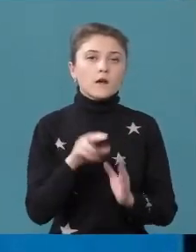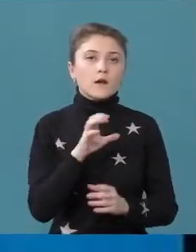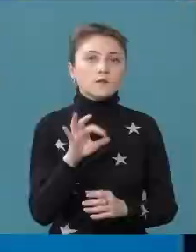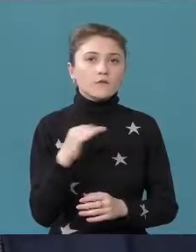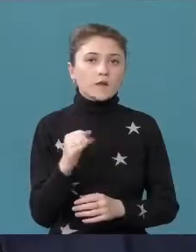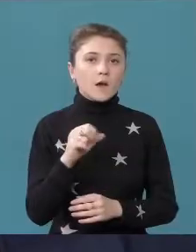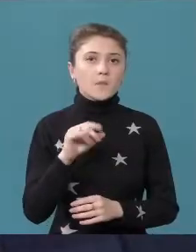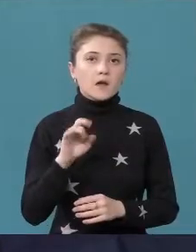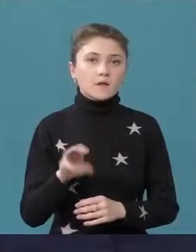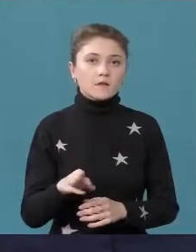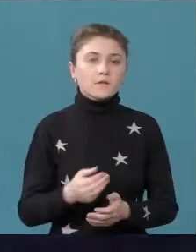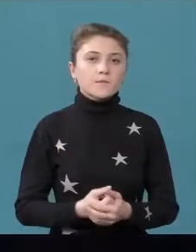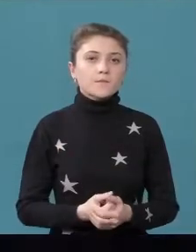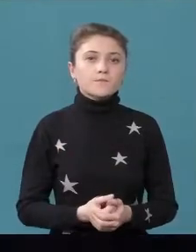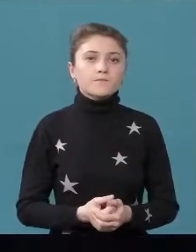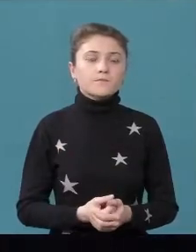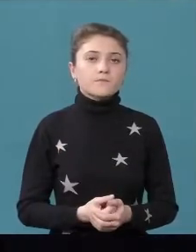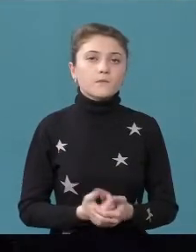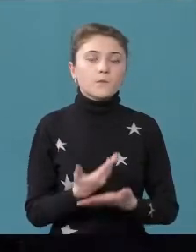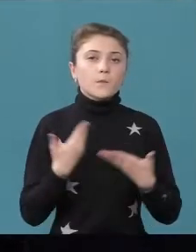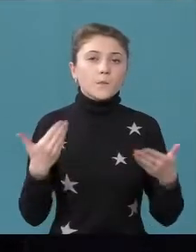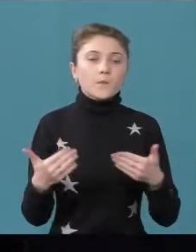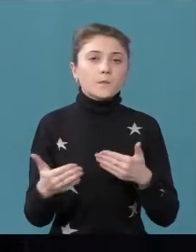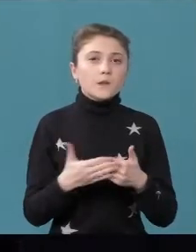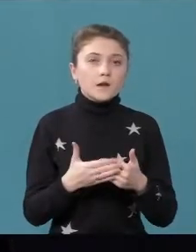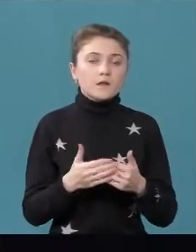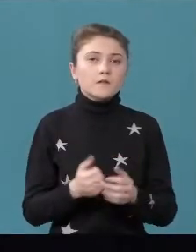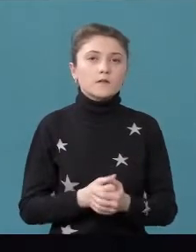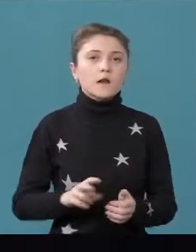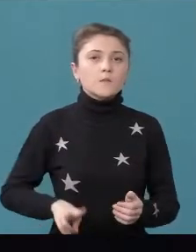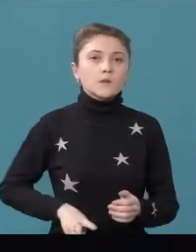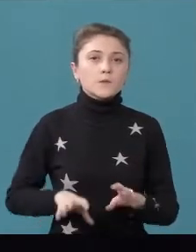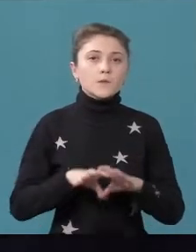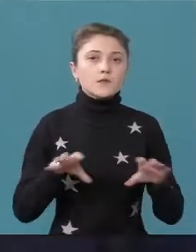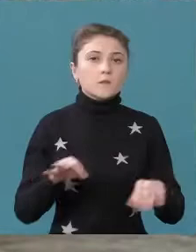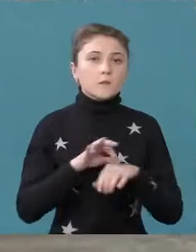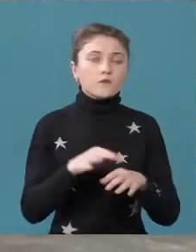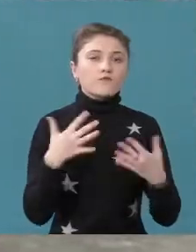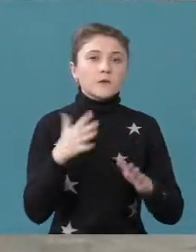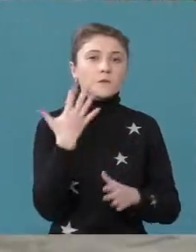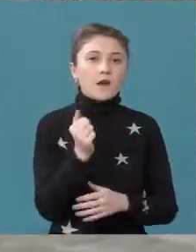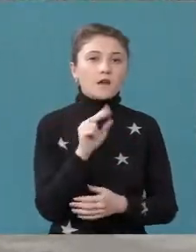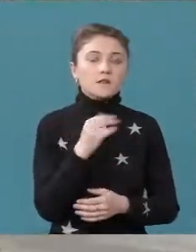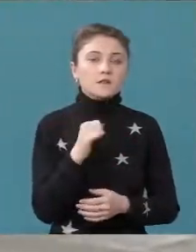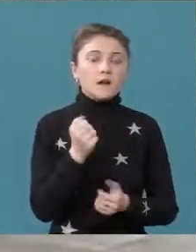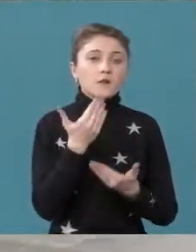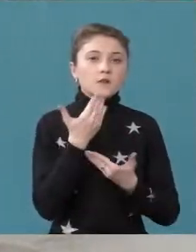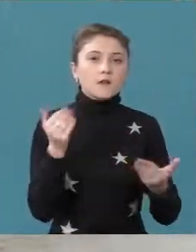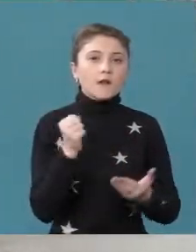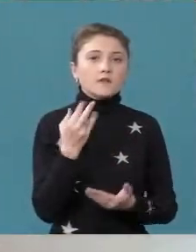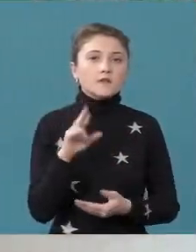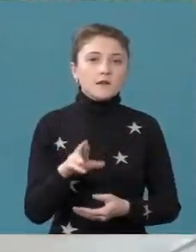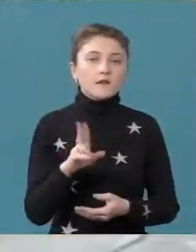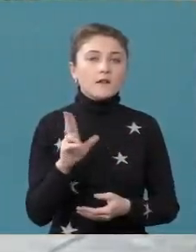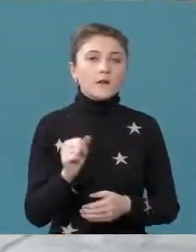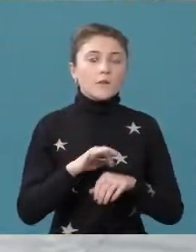апаратів. Ми біля адміністрації президента провели вже 5 акцій, а остання акція, яка